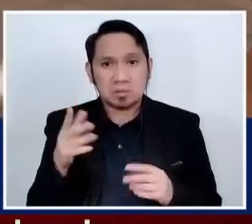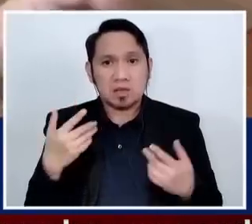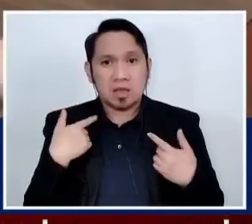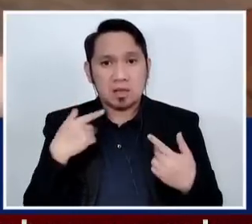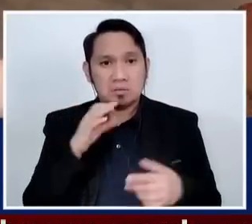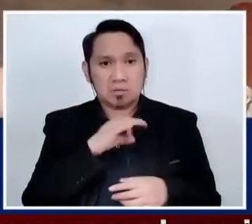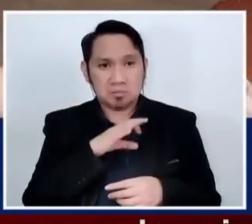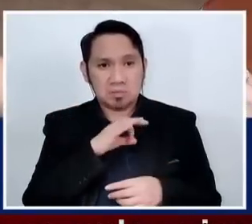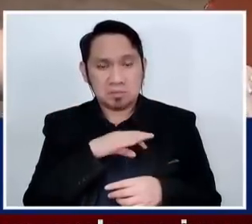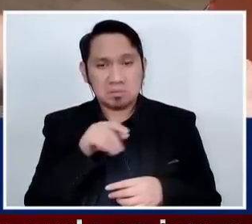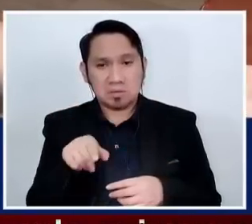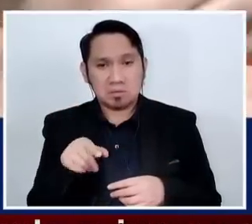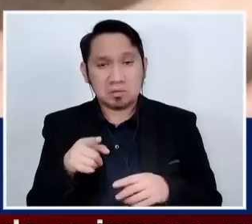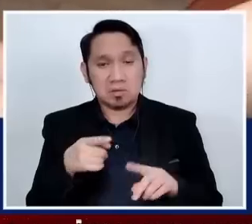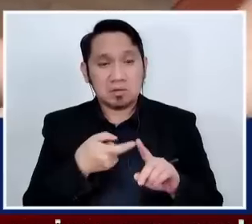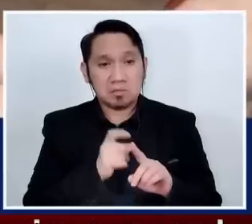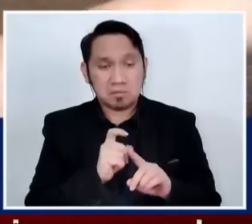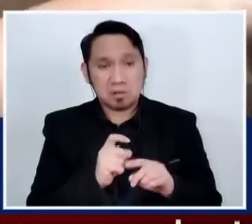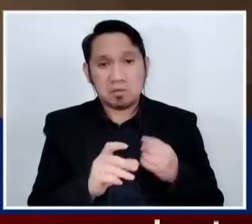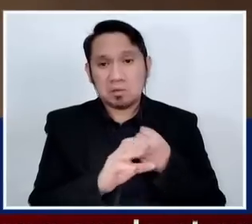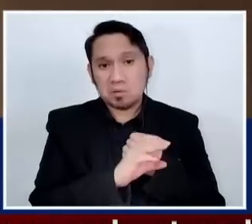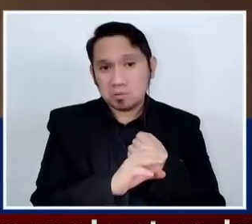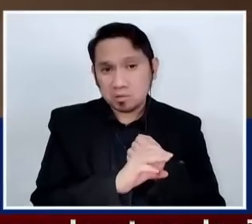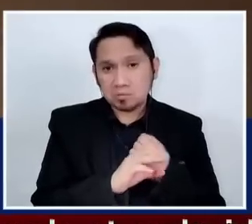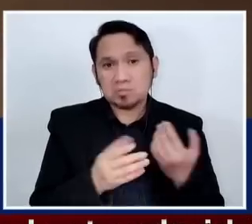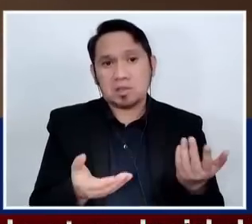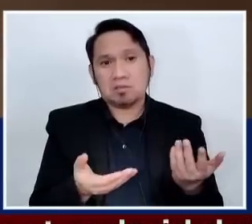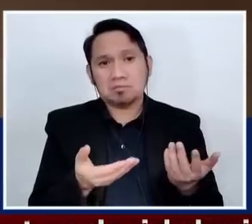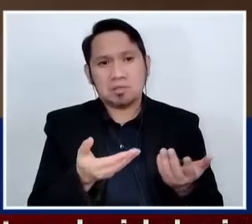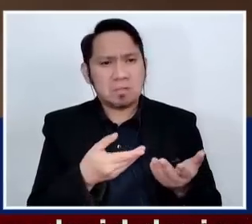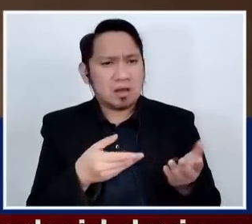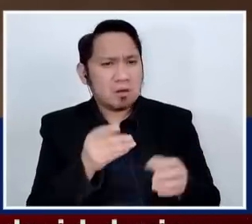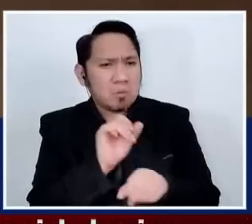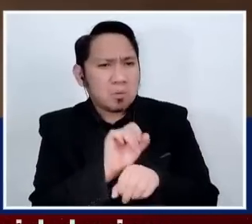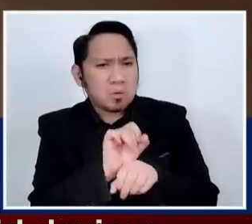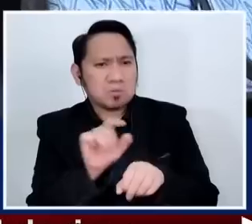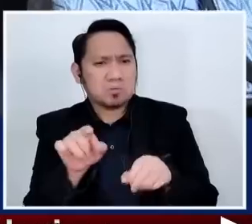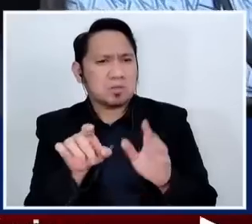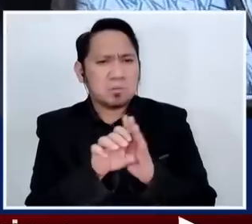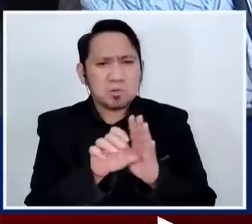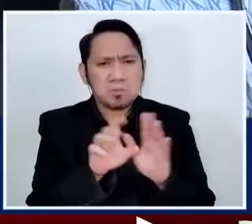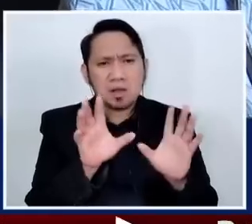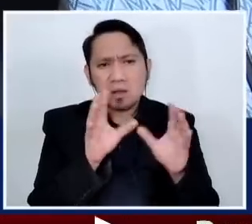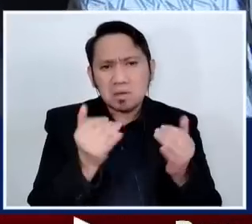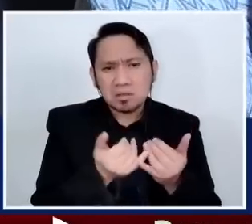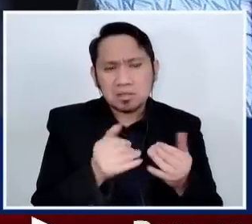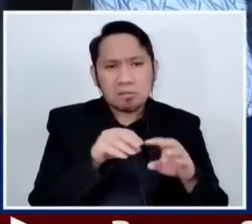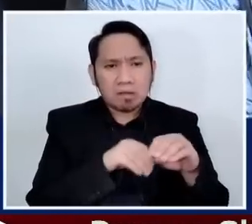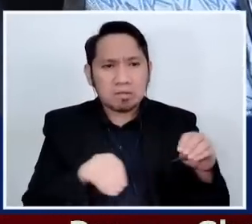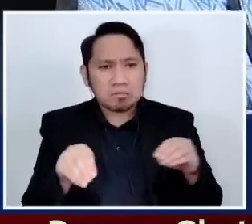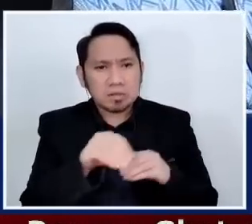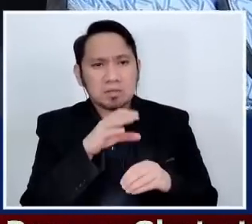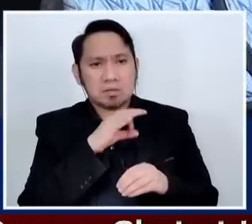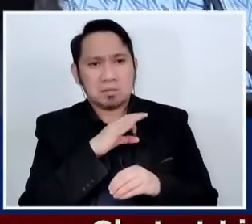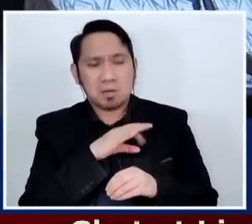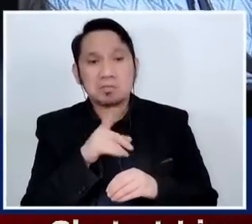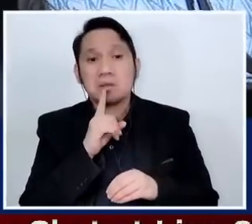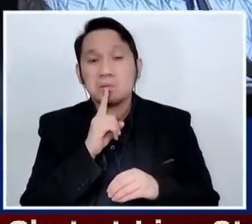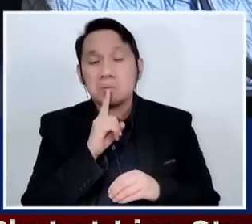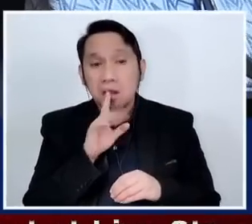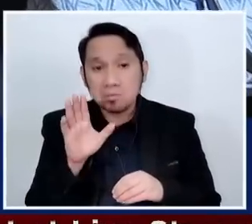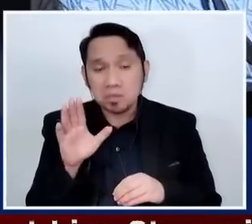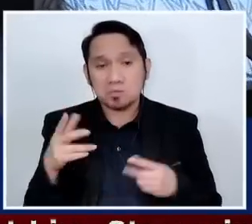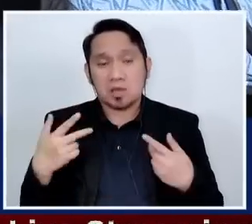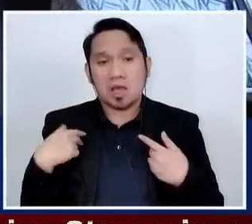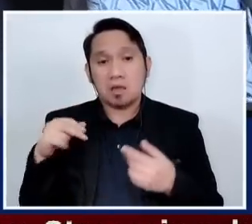sa pangungumisyon niya sa mga kontrata ng supplier ng pinagtatrabahuan niyang kumpanya. Ang kanyang pangako, kikita ng